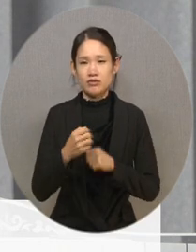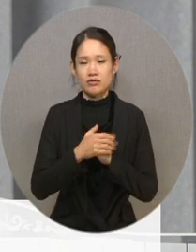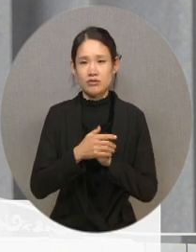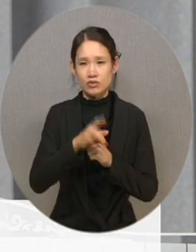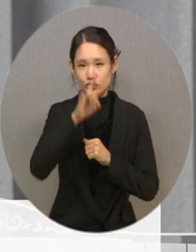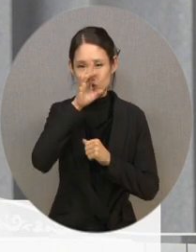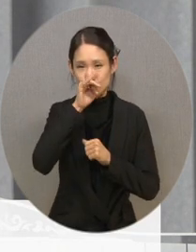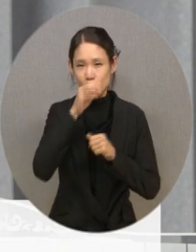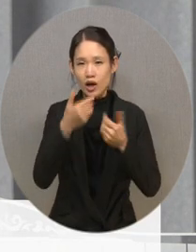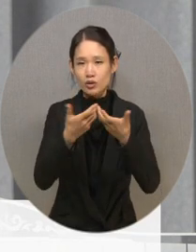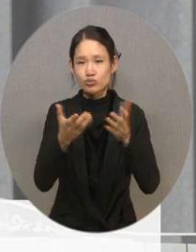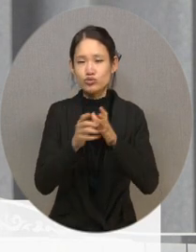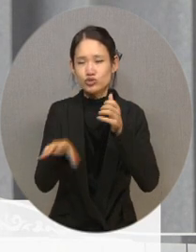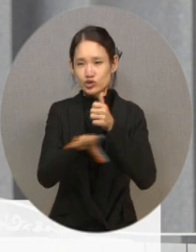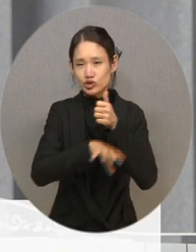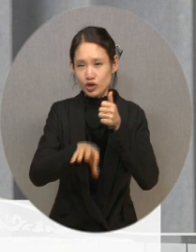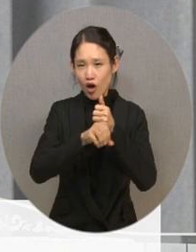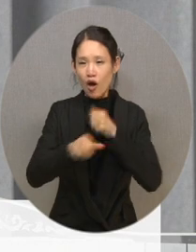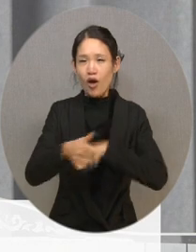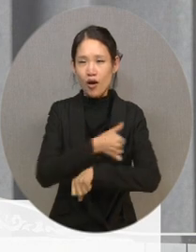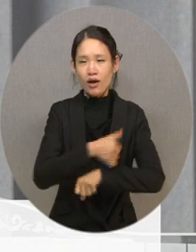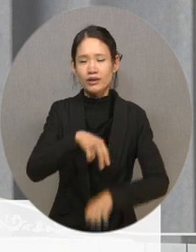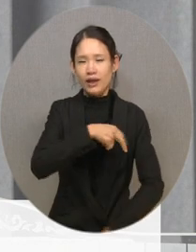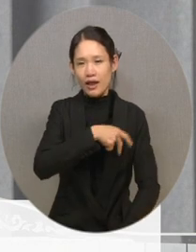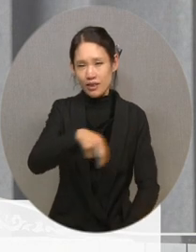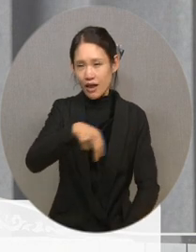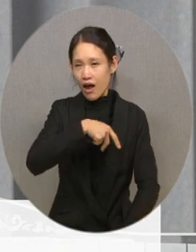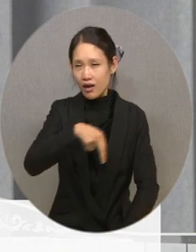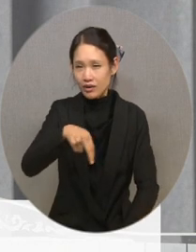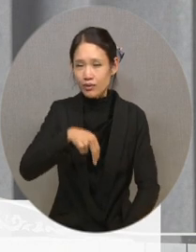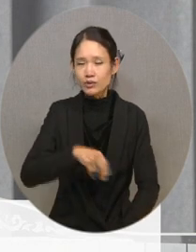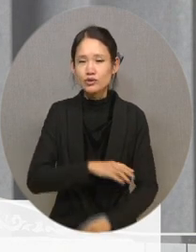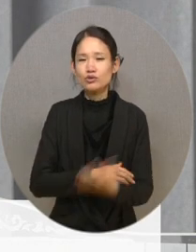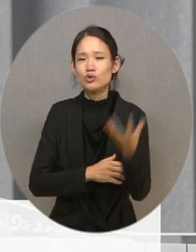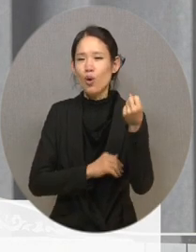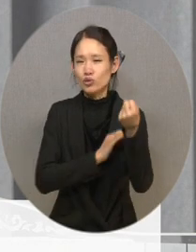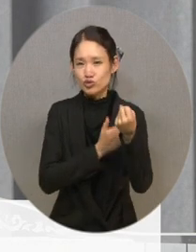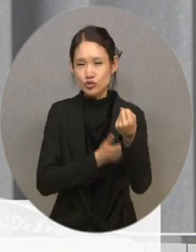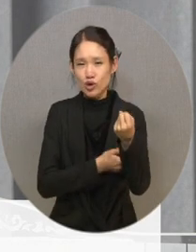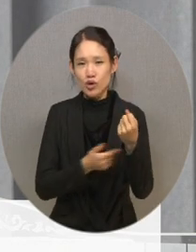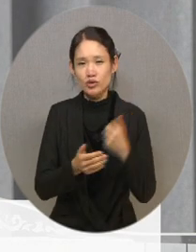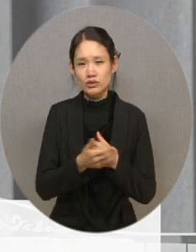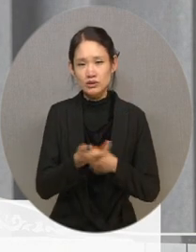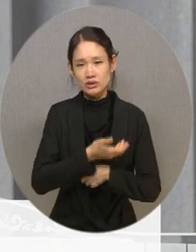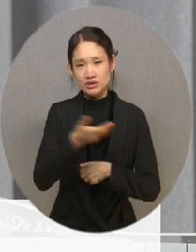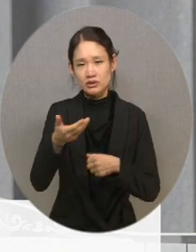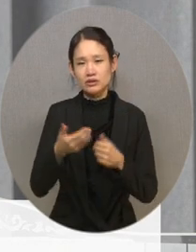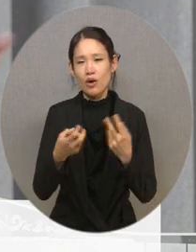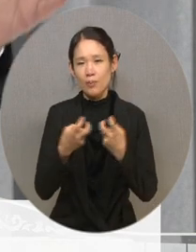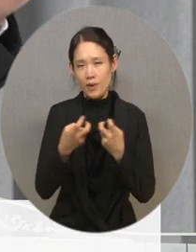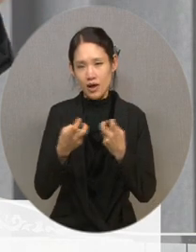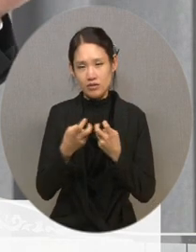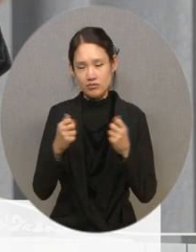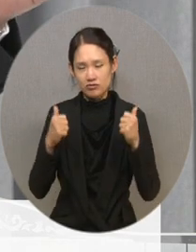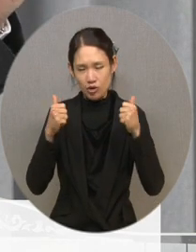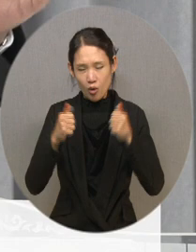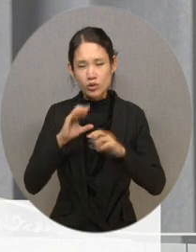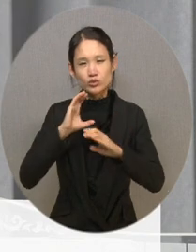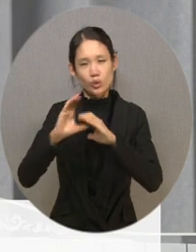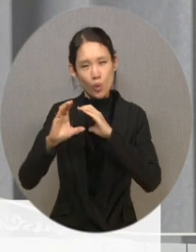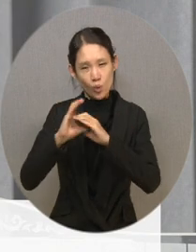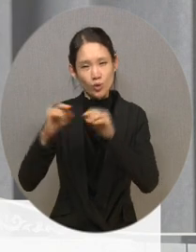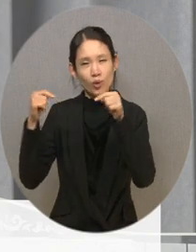그걸 가지고 중앙부처를 다니면서 소유권 이전 방안 그런 거를 열심히